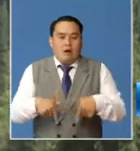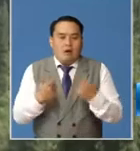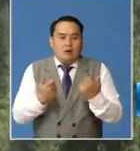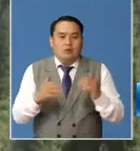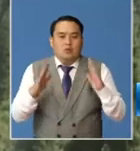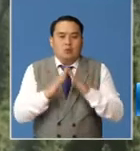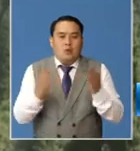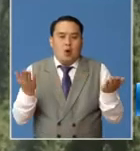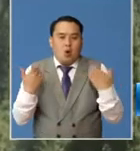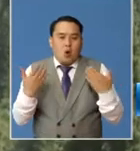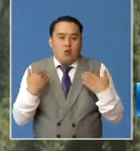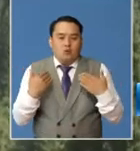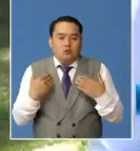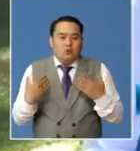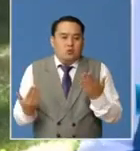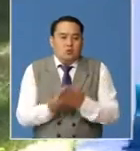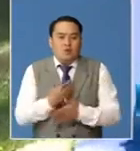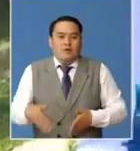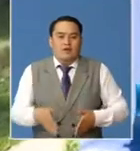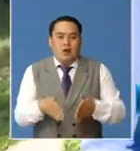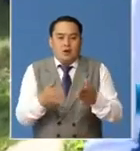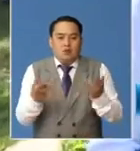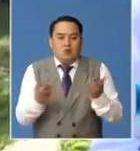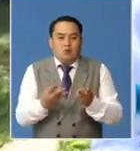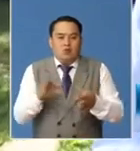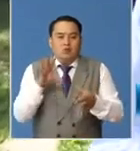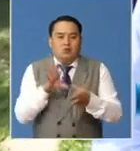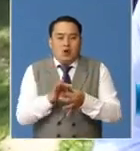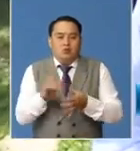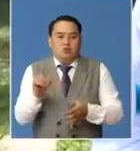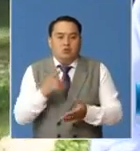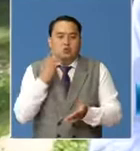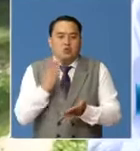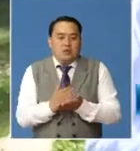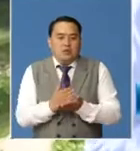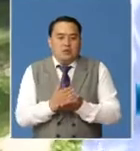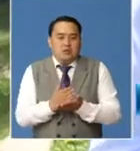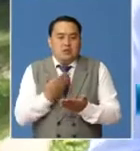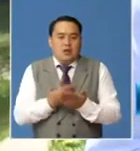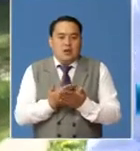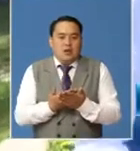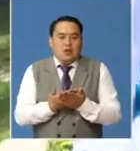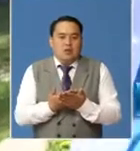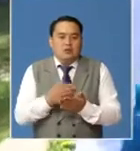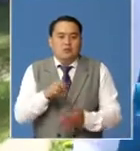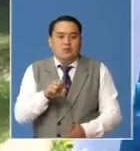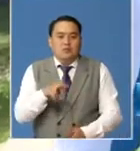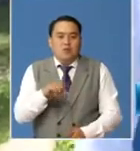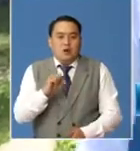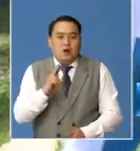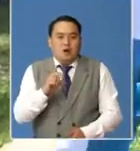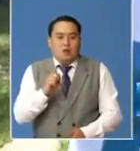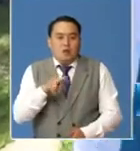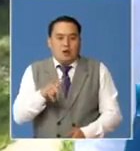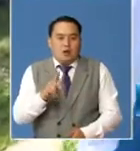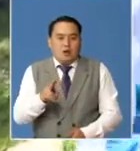дома отдыха, прокладывать новые дороги. Нужно лишь соединять то, что уже существует. Например, связать Шымбулак и Акбулак в